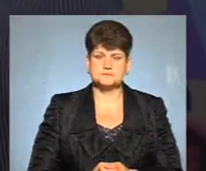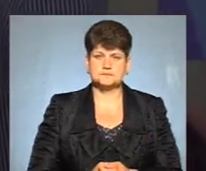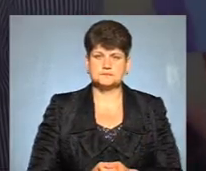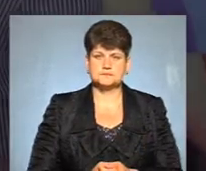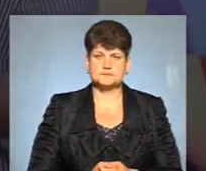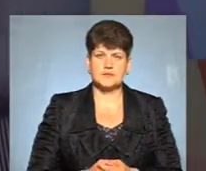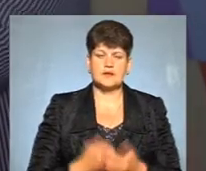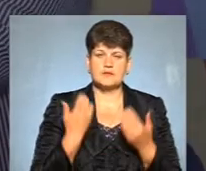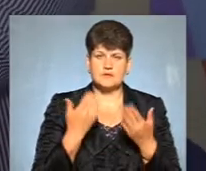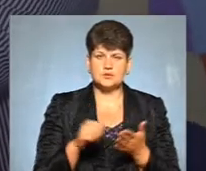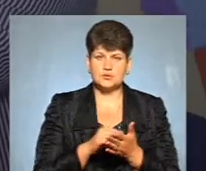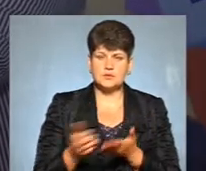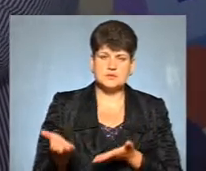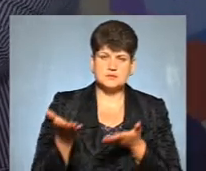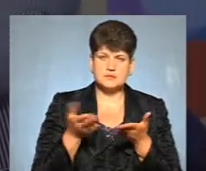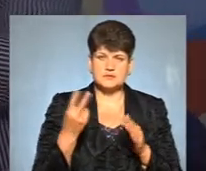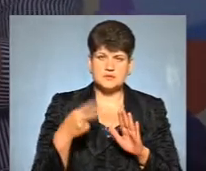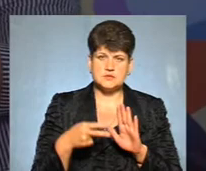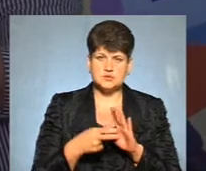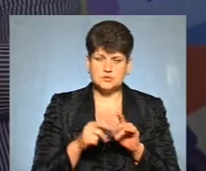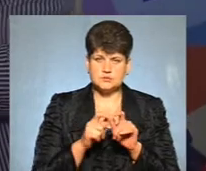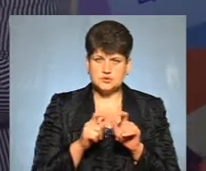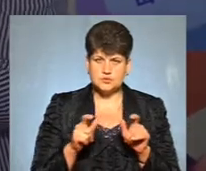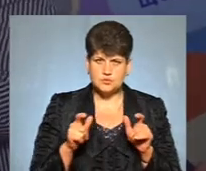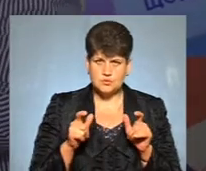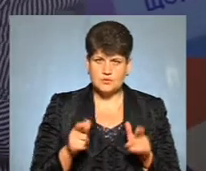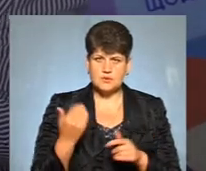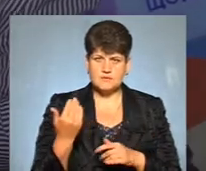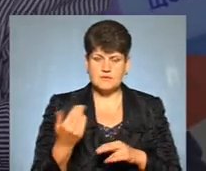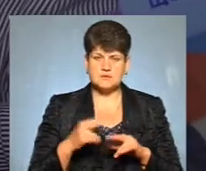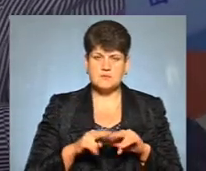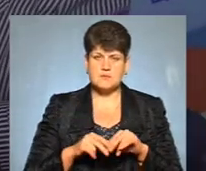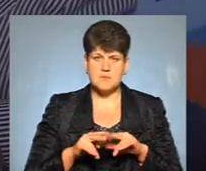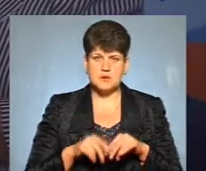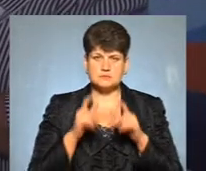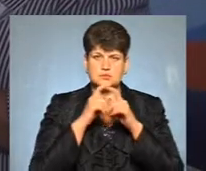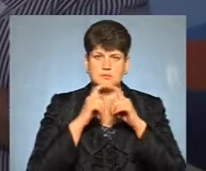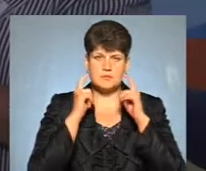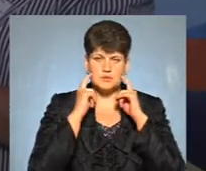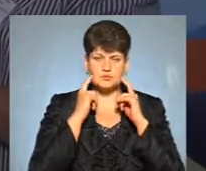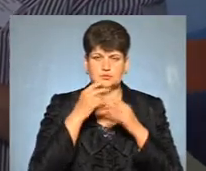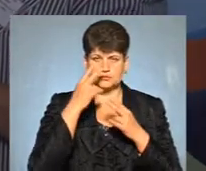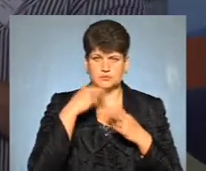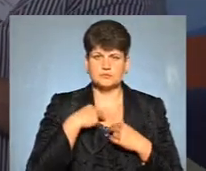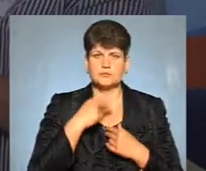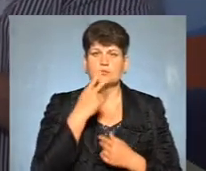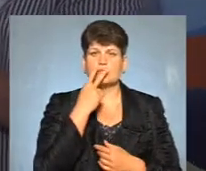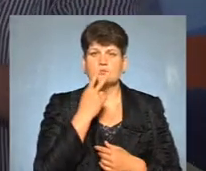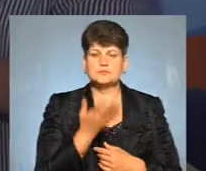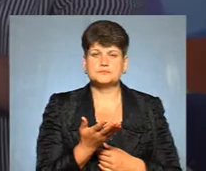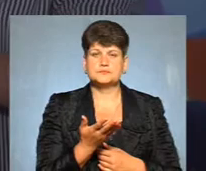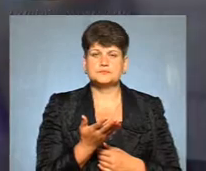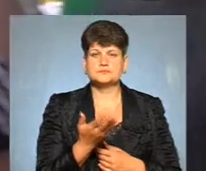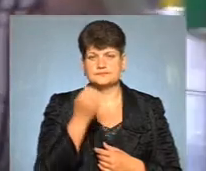Ваші документи, запрошення 27-ма школа, 27-ма, ваш паспорт. Масочку зніміть, щоб я вас побачила.